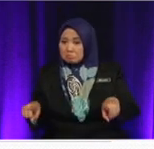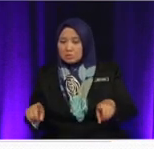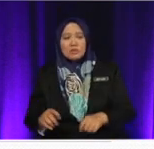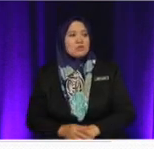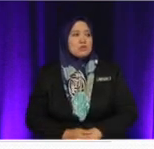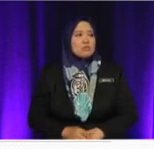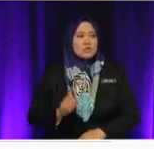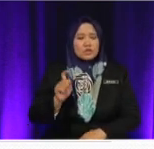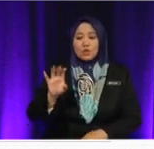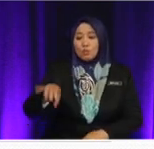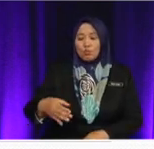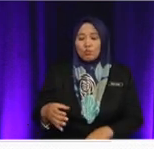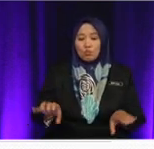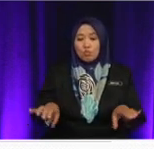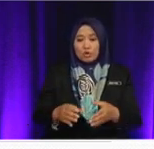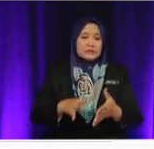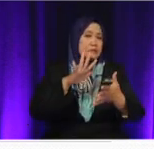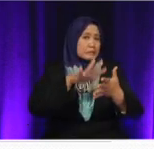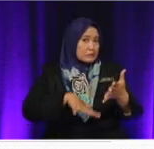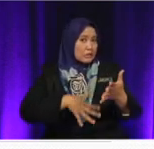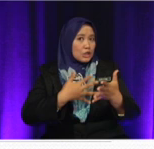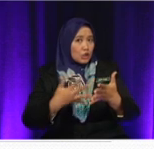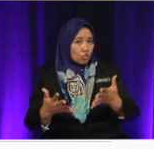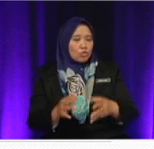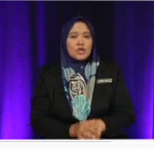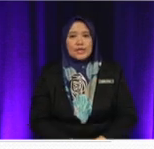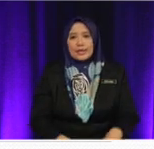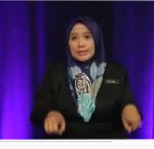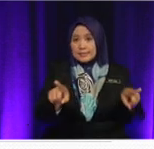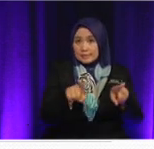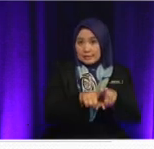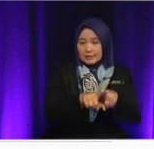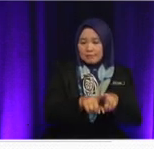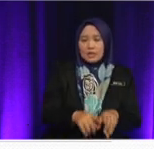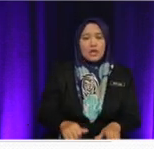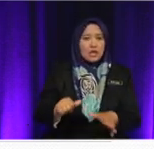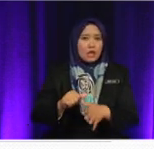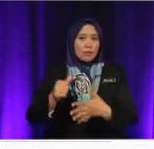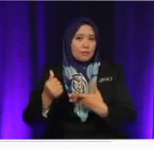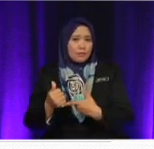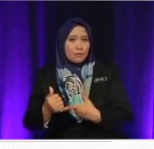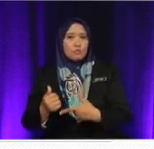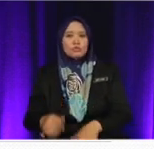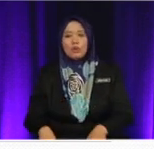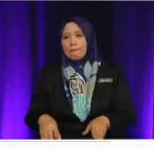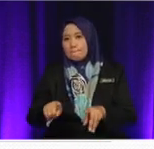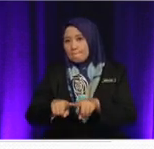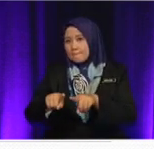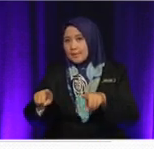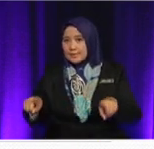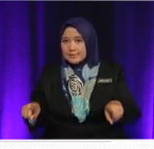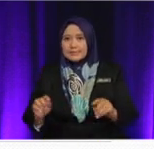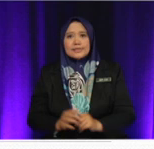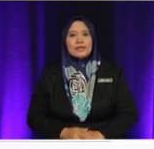kita dapat bandingkanlah, iaitu banding ada persamaan adapun perbezaan dalam bentuk